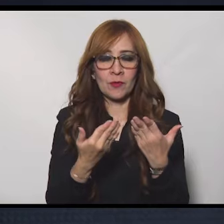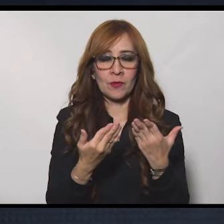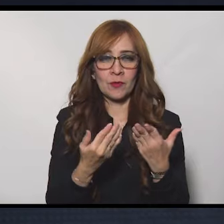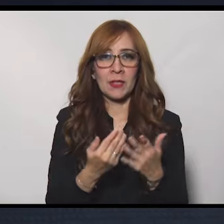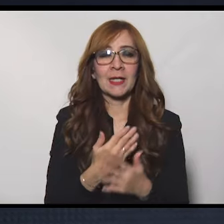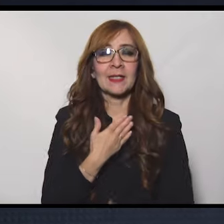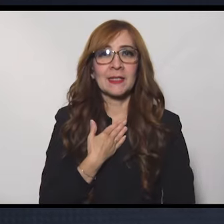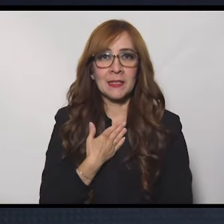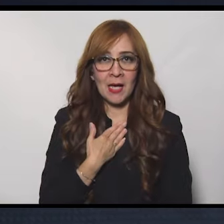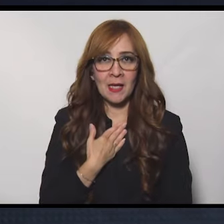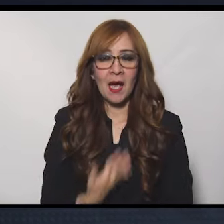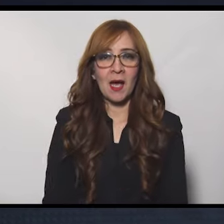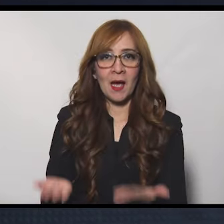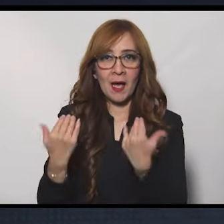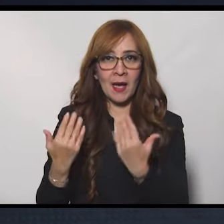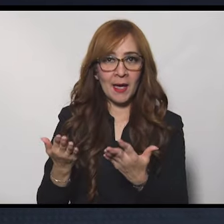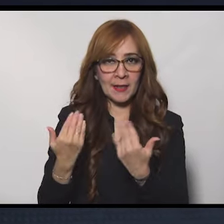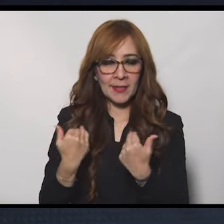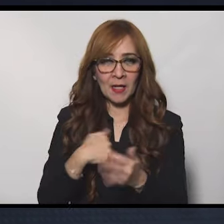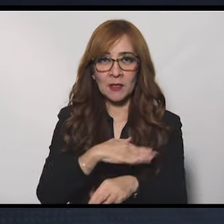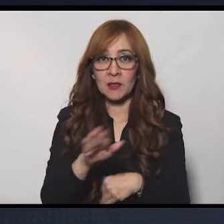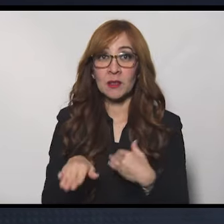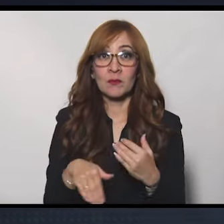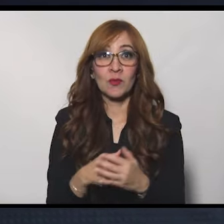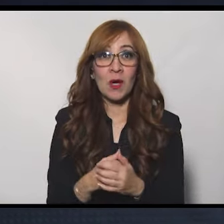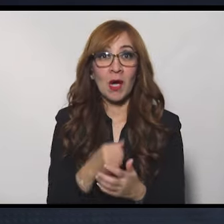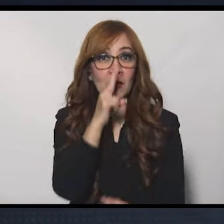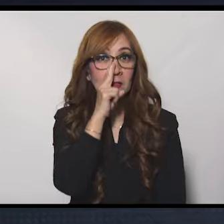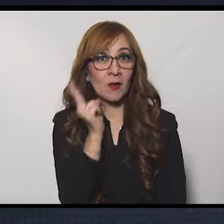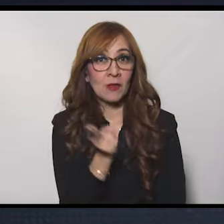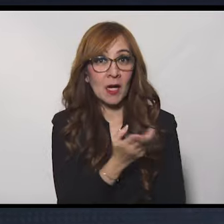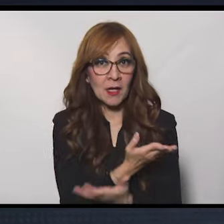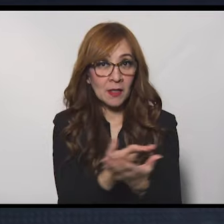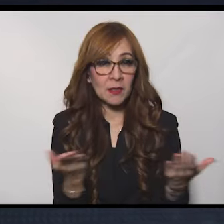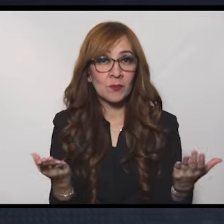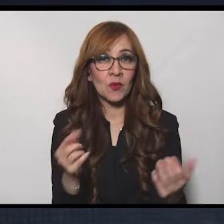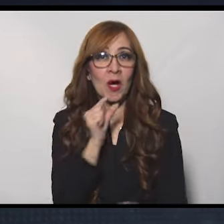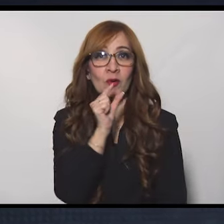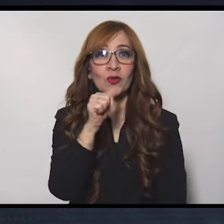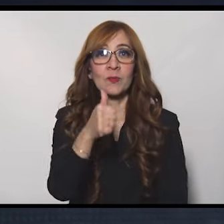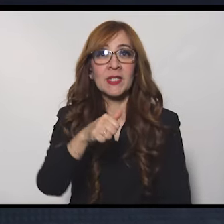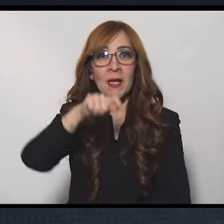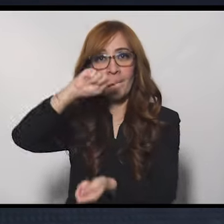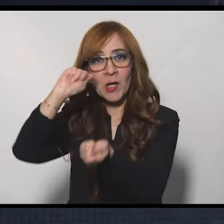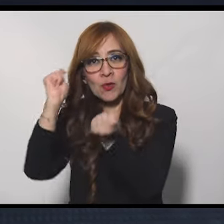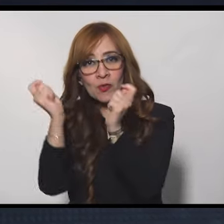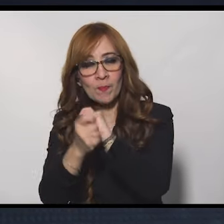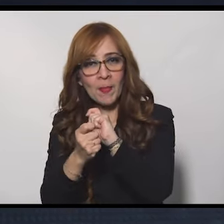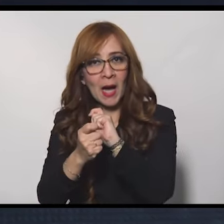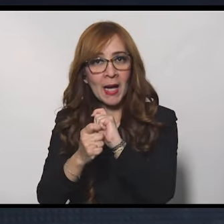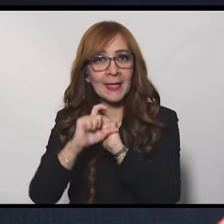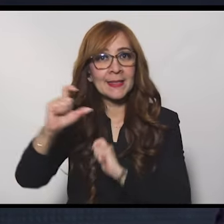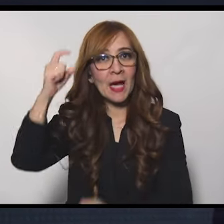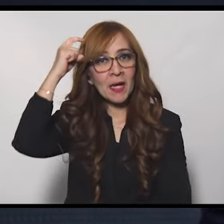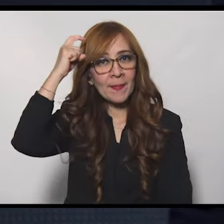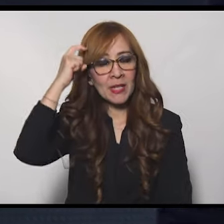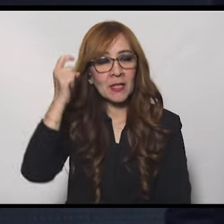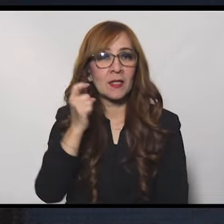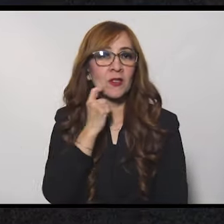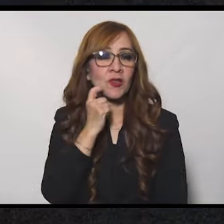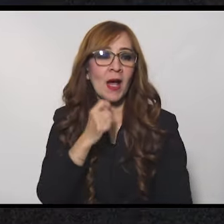Untuk itu saya mengajak setiap daripada saudara sekalian untuk dapat mengubah mindset kita mengenai brokenness-nya